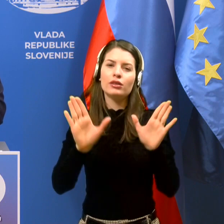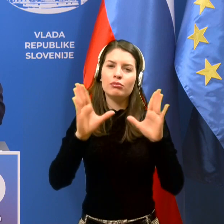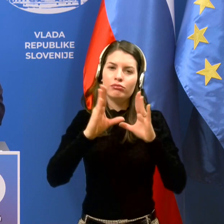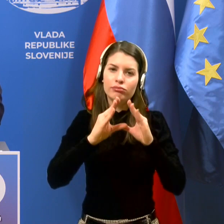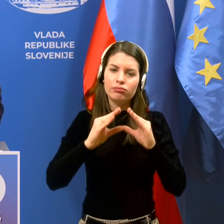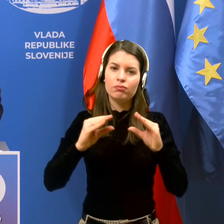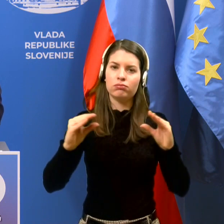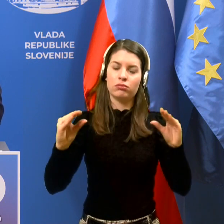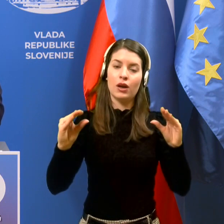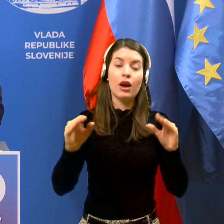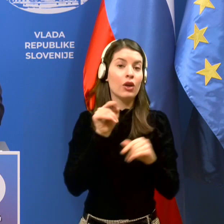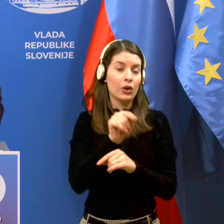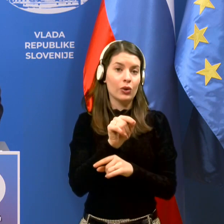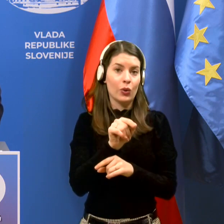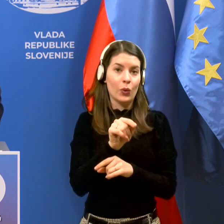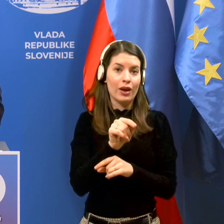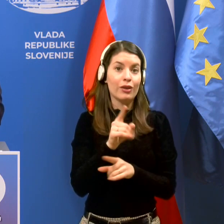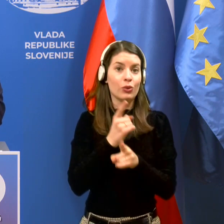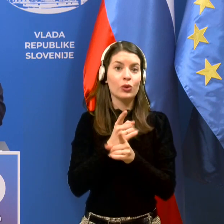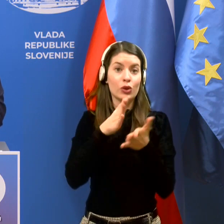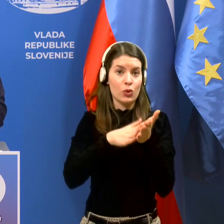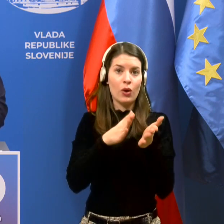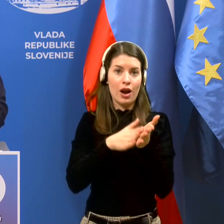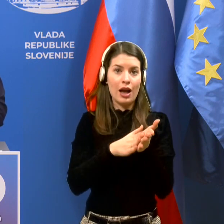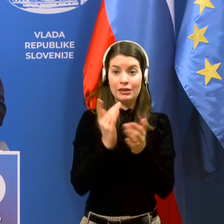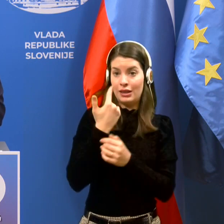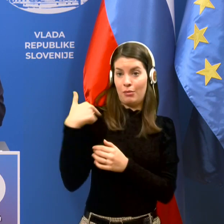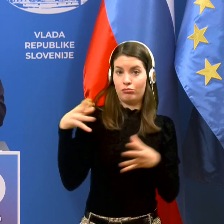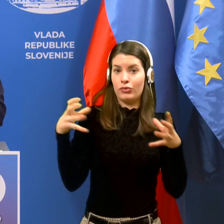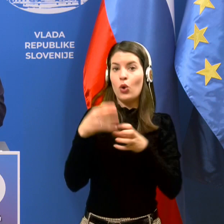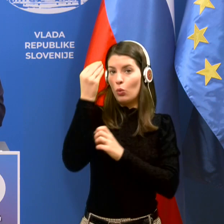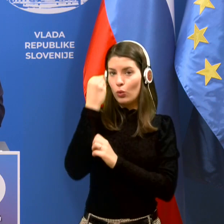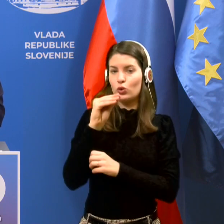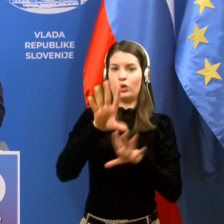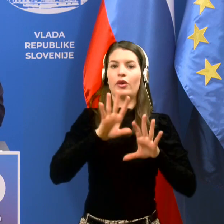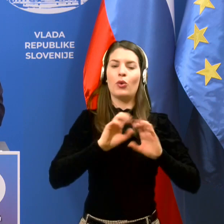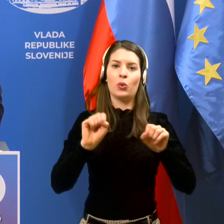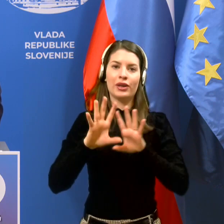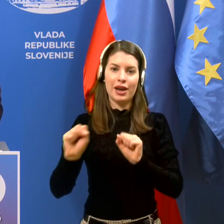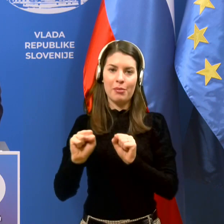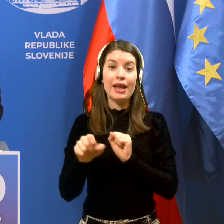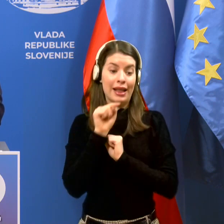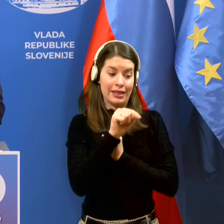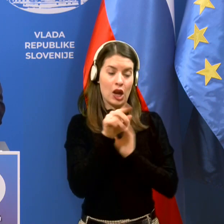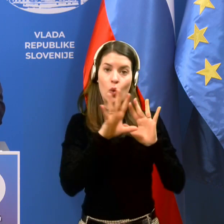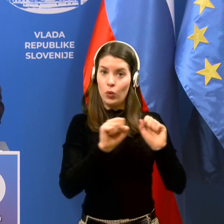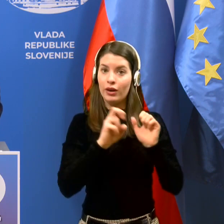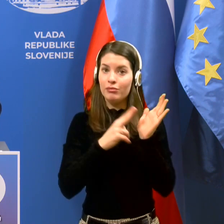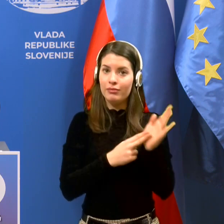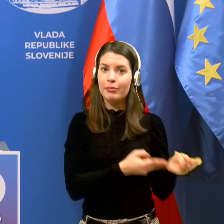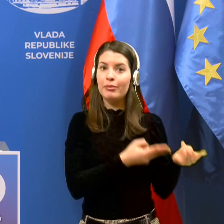upada, kar je tudi dokaz, da upoštevamo ukrepe in da ti ukrepi